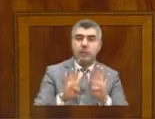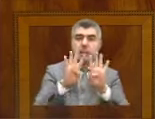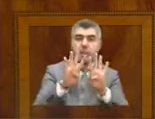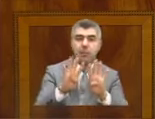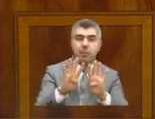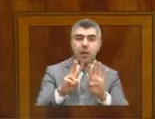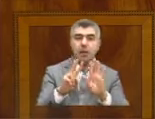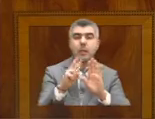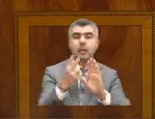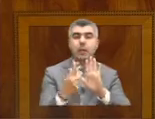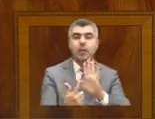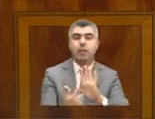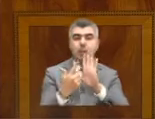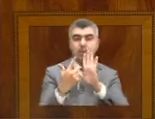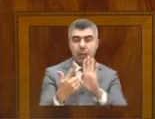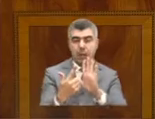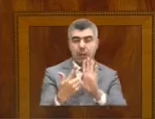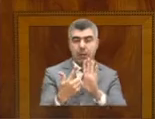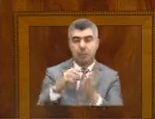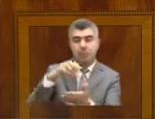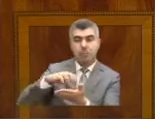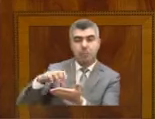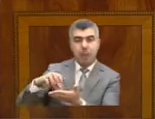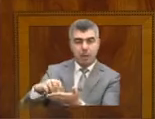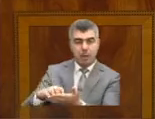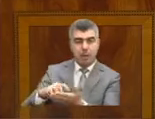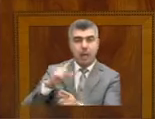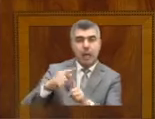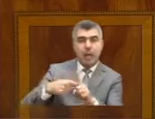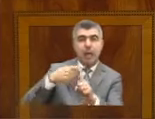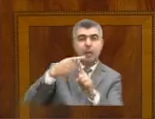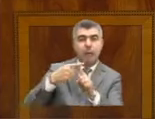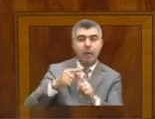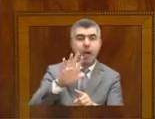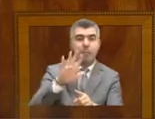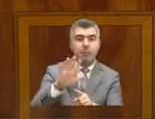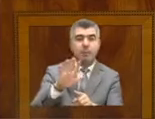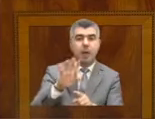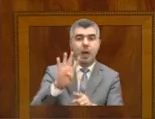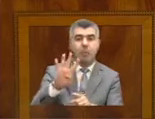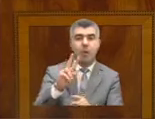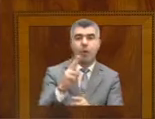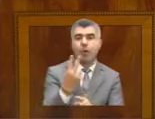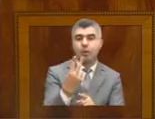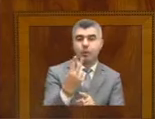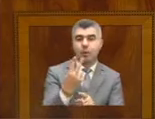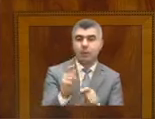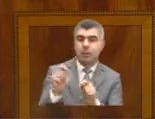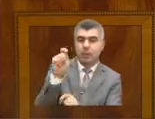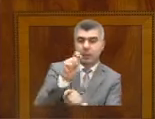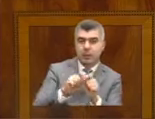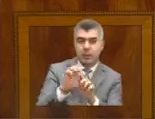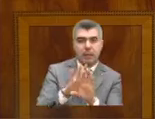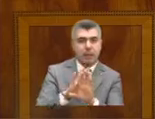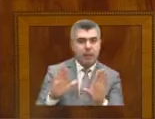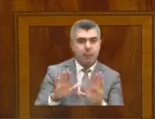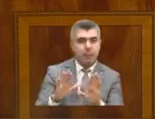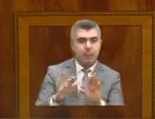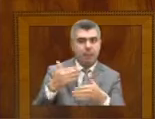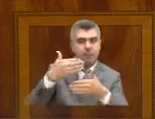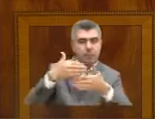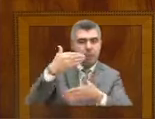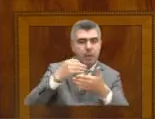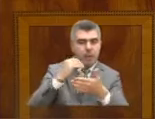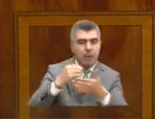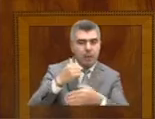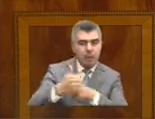872 مركز صحي، سينضاف إليها 524 مركز صحي سيتم إنهاء أشغال تأهيلهم